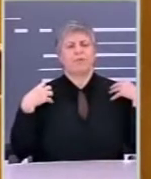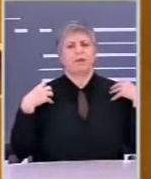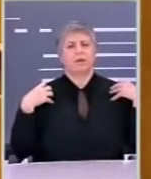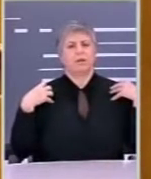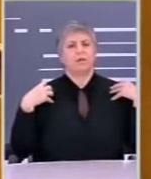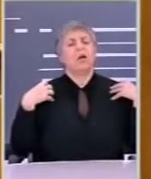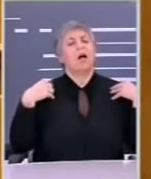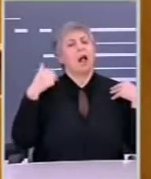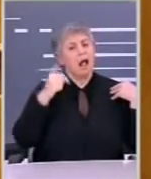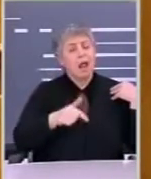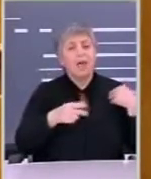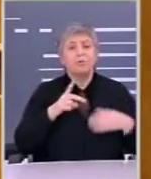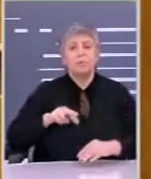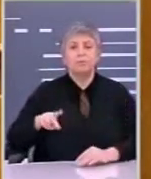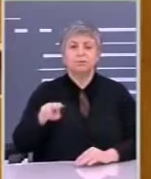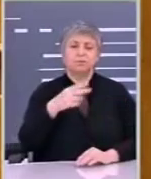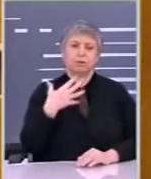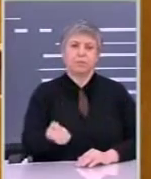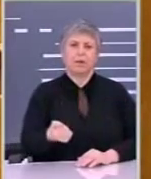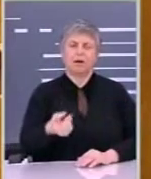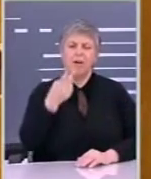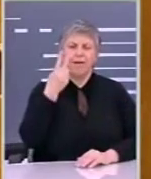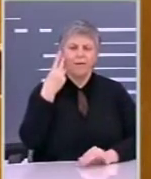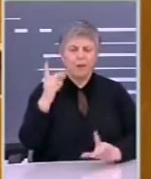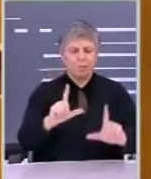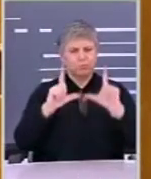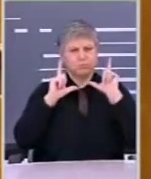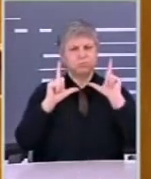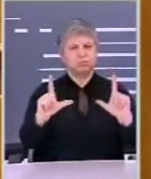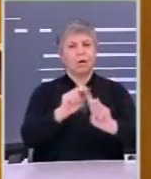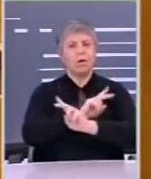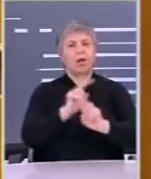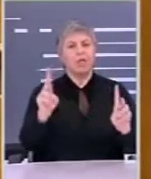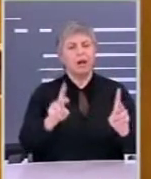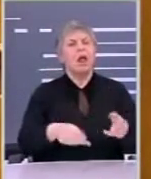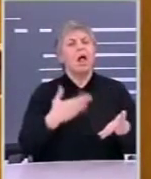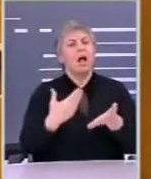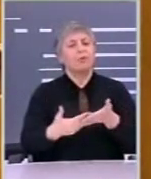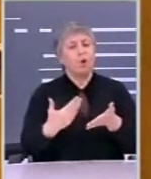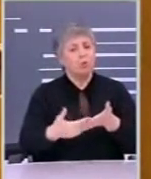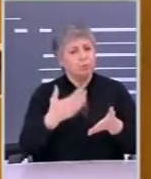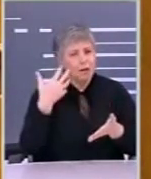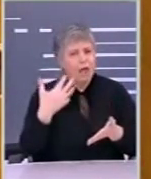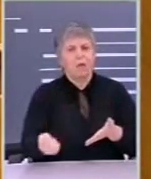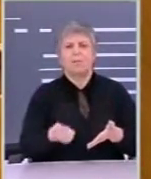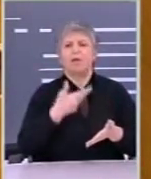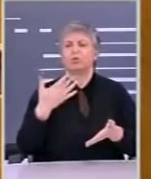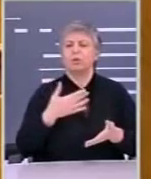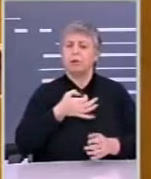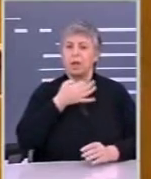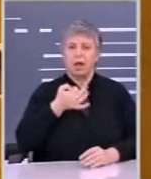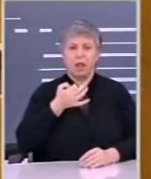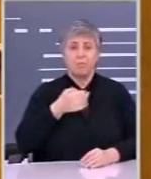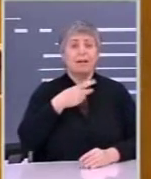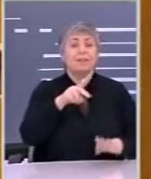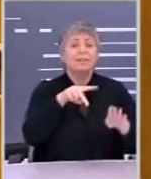το οποίο φάνηκε ξεκάθαρα για άλλη μια φορά με επιχειρήματα, με στοιχεία από αυτά που δεν δώσαμε εμείς, δεν τα ανακαλύψαμε εμείς. Η Τράπεζα της Ελλάδος